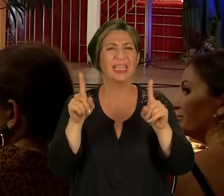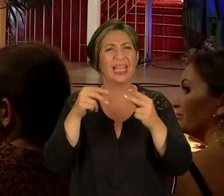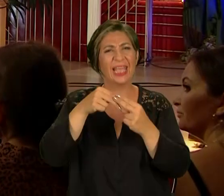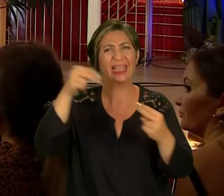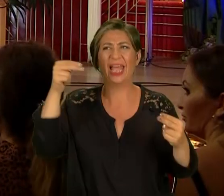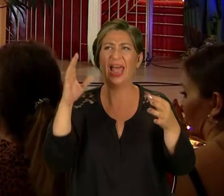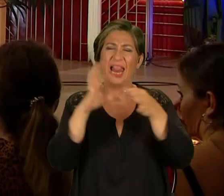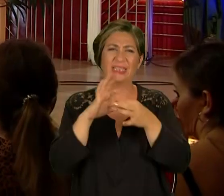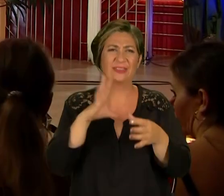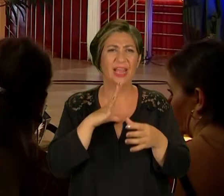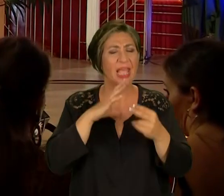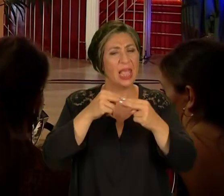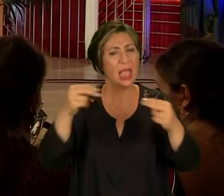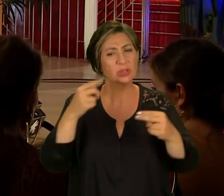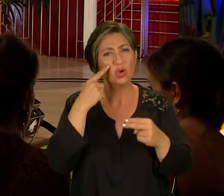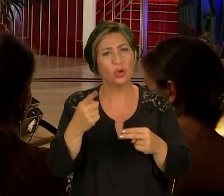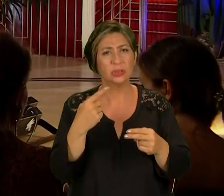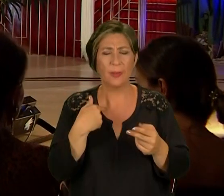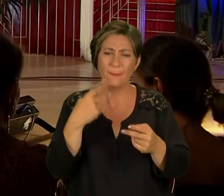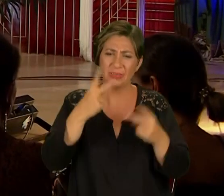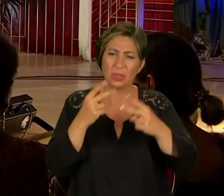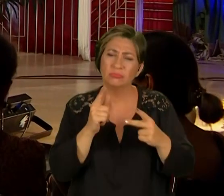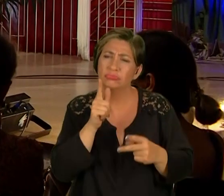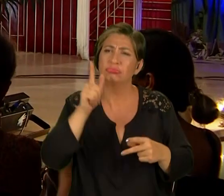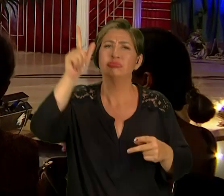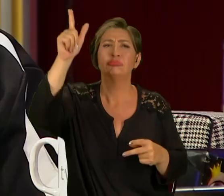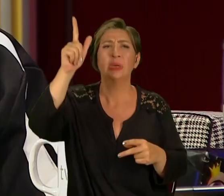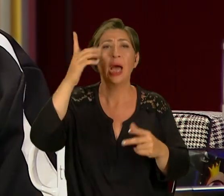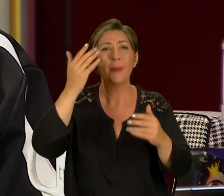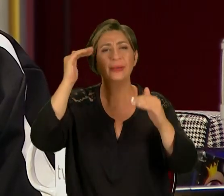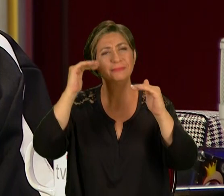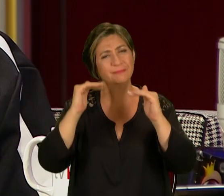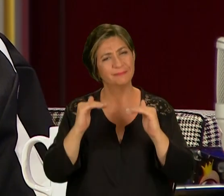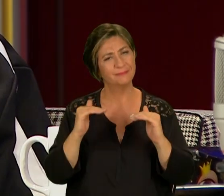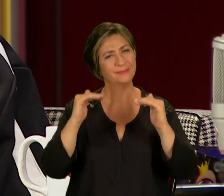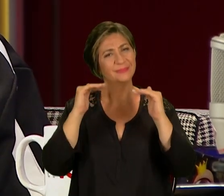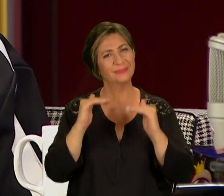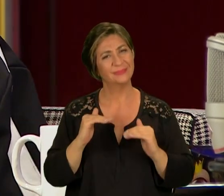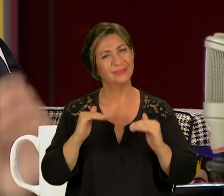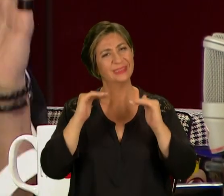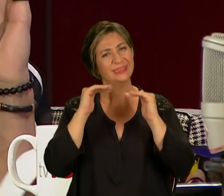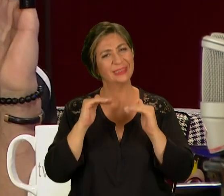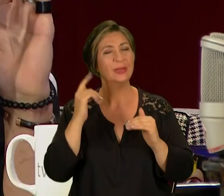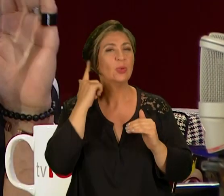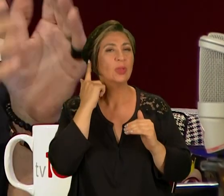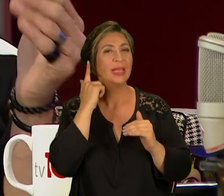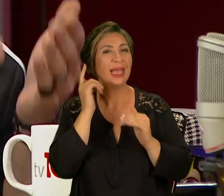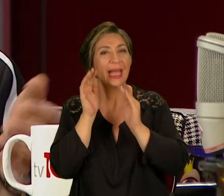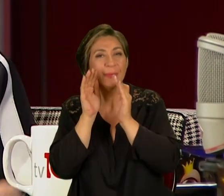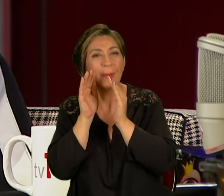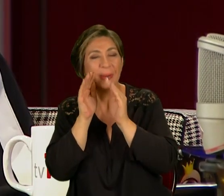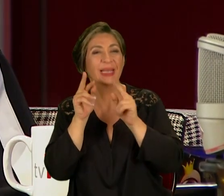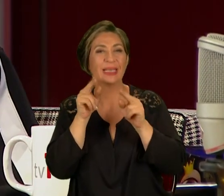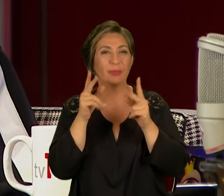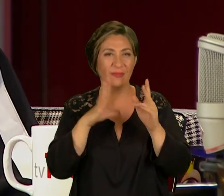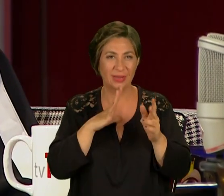hikayede de ilgisi var. Yani hikayesine göre çıktım ben de bazı yerlerde, çıktım dike. Ama genel olarak böyle naif naif kulağını kulağını böyle anlatır bir